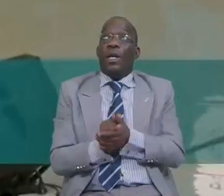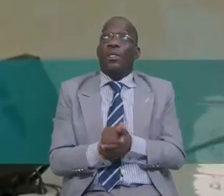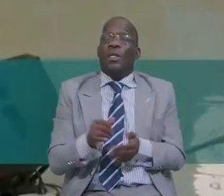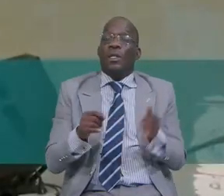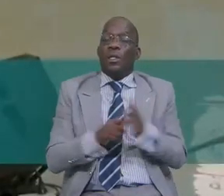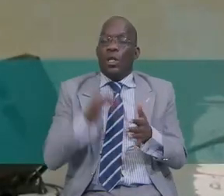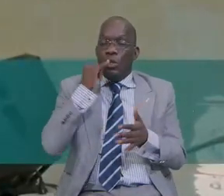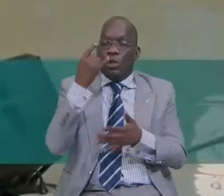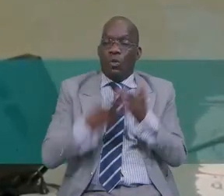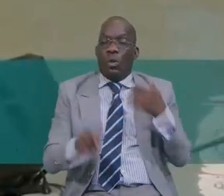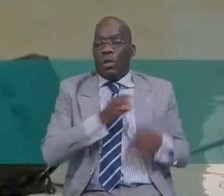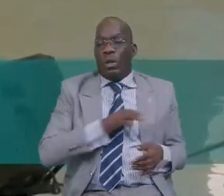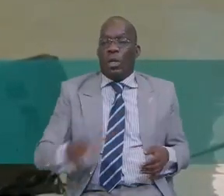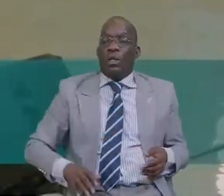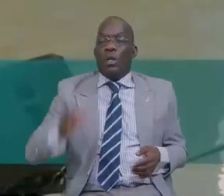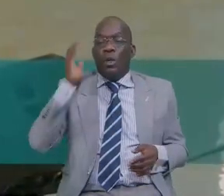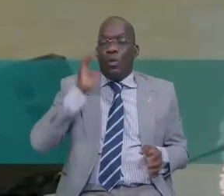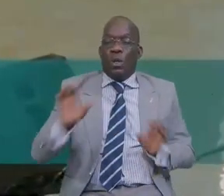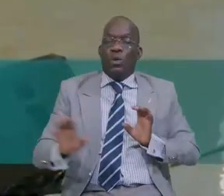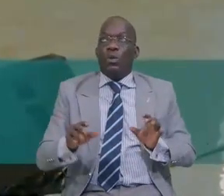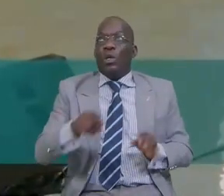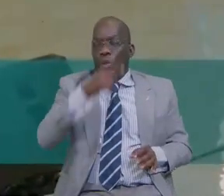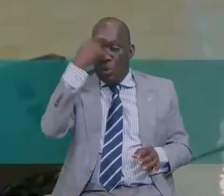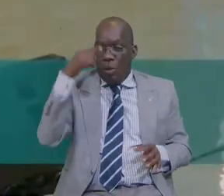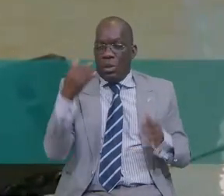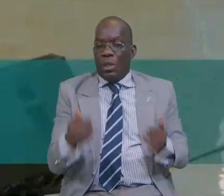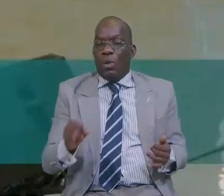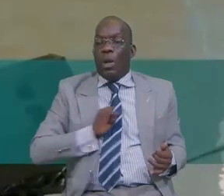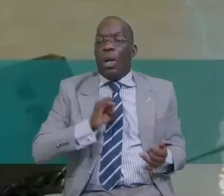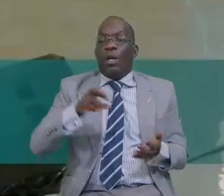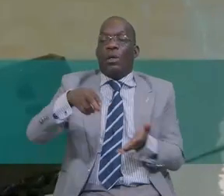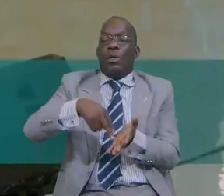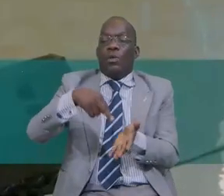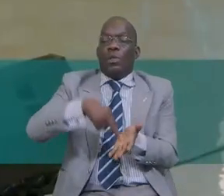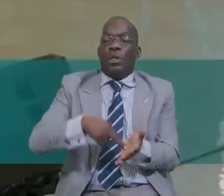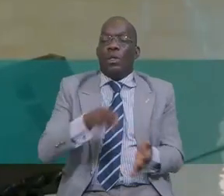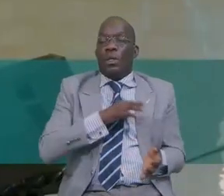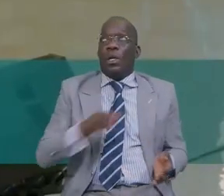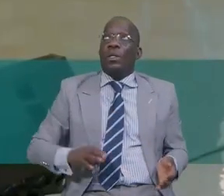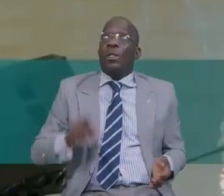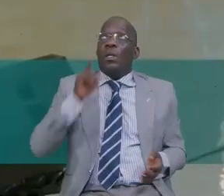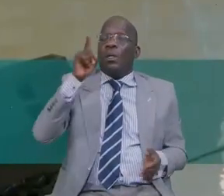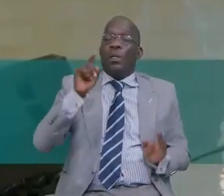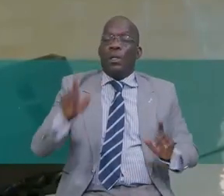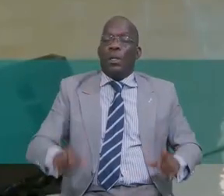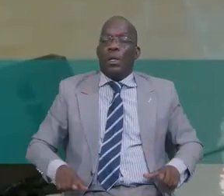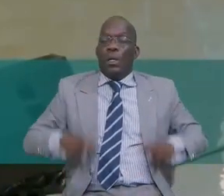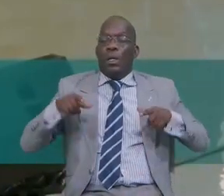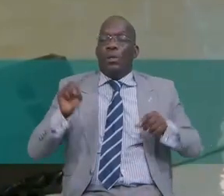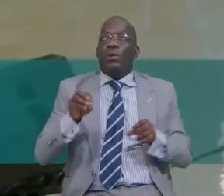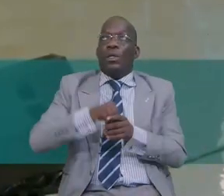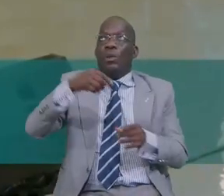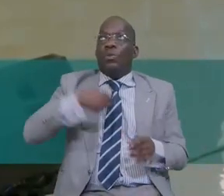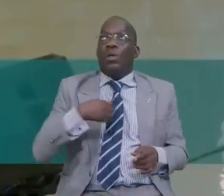Christ, voici ce qu'il fera. Et maintenant, je représente Christ. Il vit en moi et je